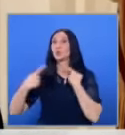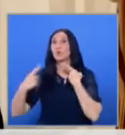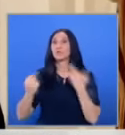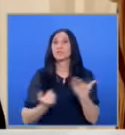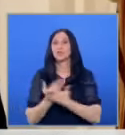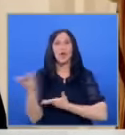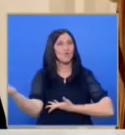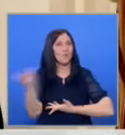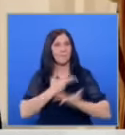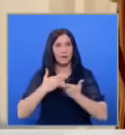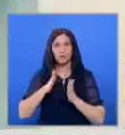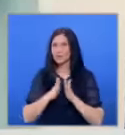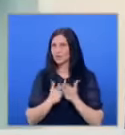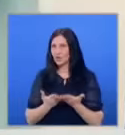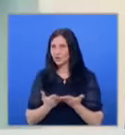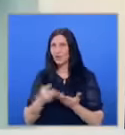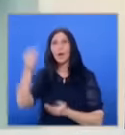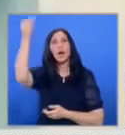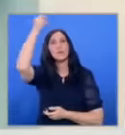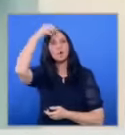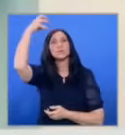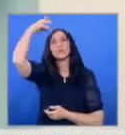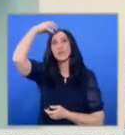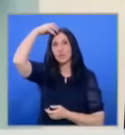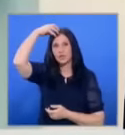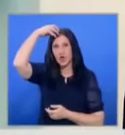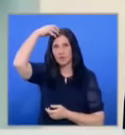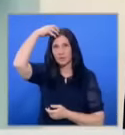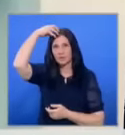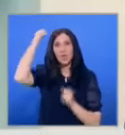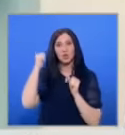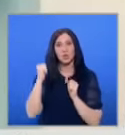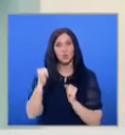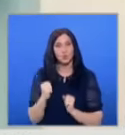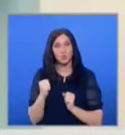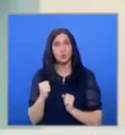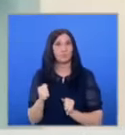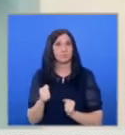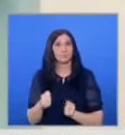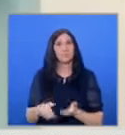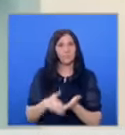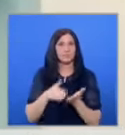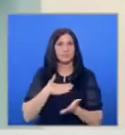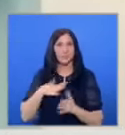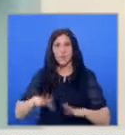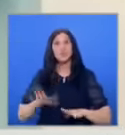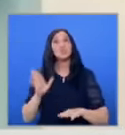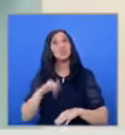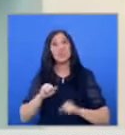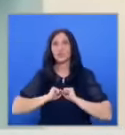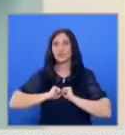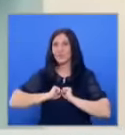за началото на преговорите за членство. Българската държава стои зад своите граждани и ще